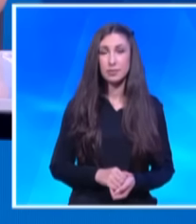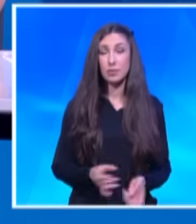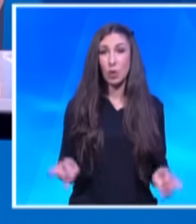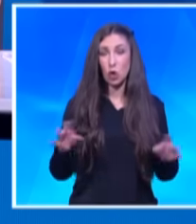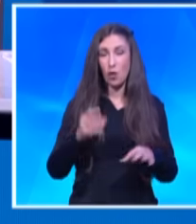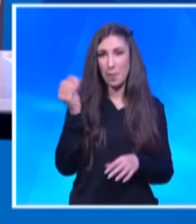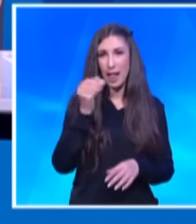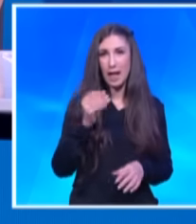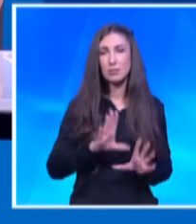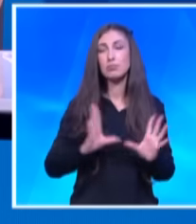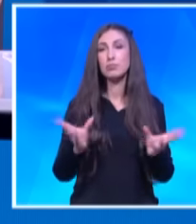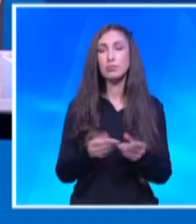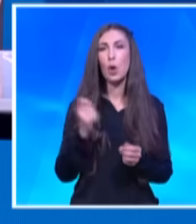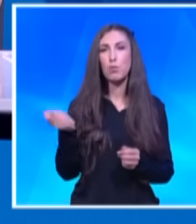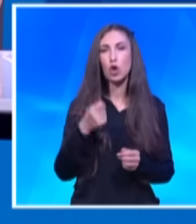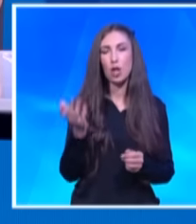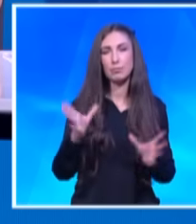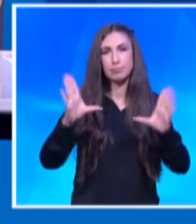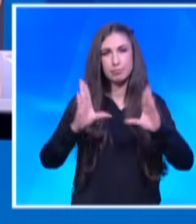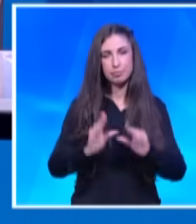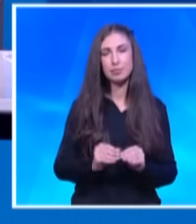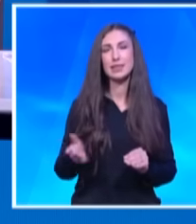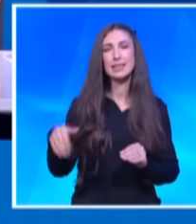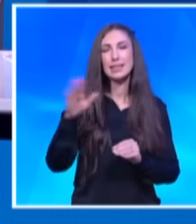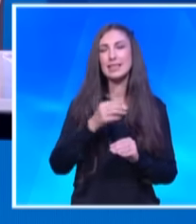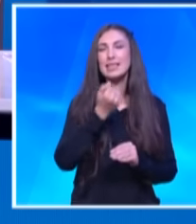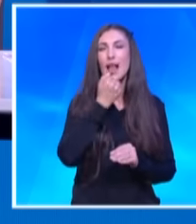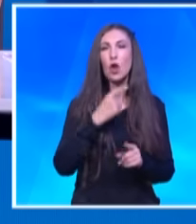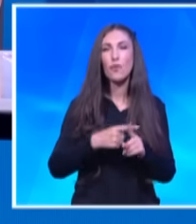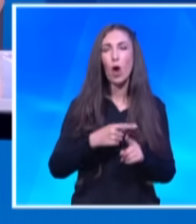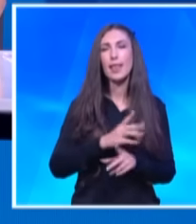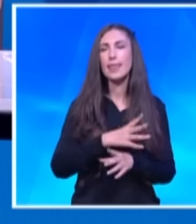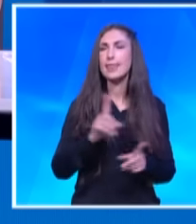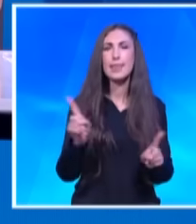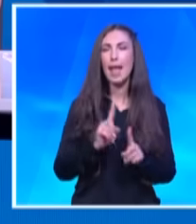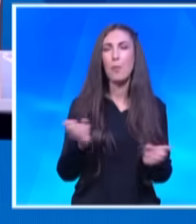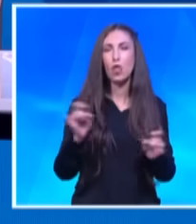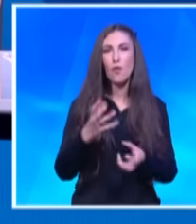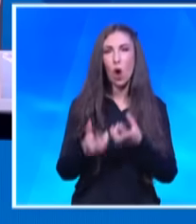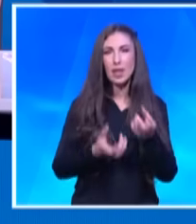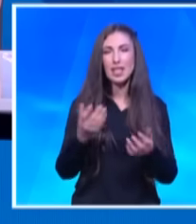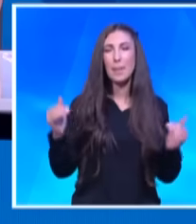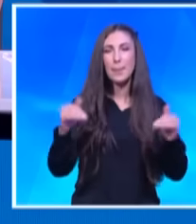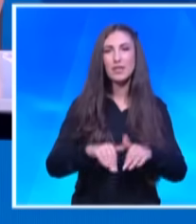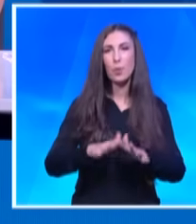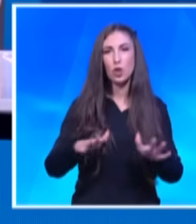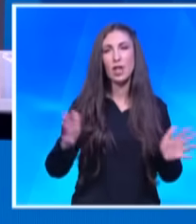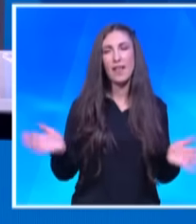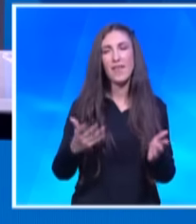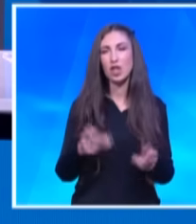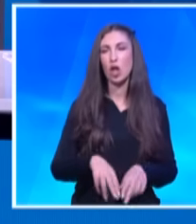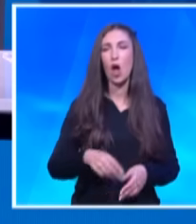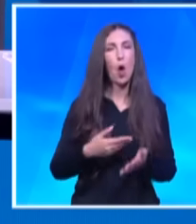Отново у нас изцяло овладяне пожарът над село Хвойна. По последни данни няма нови огнища и бедственото положение в региона вече